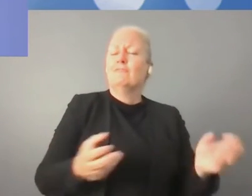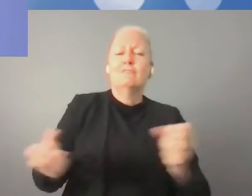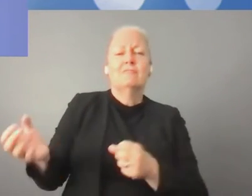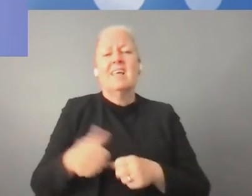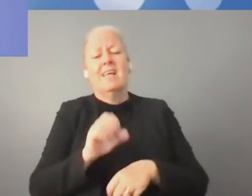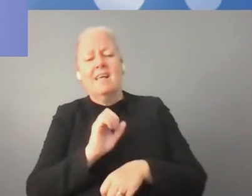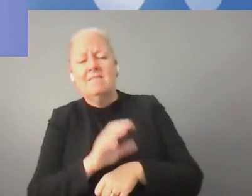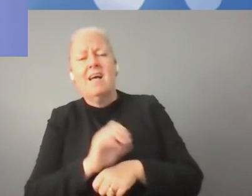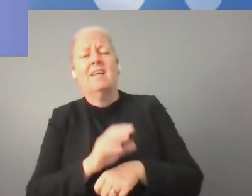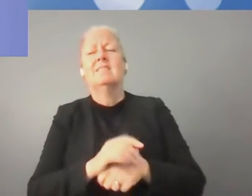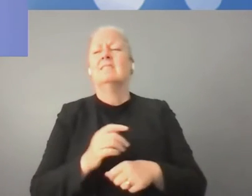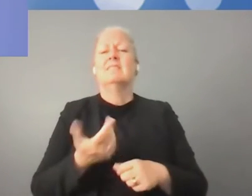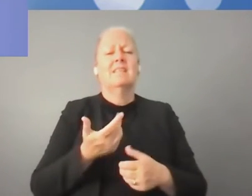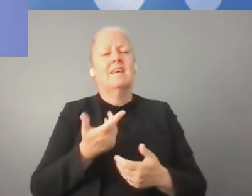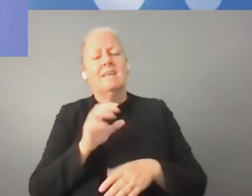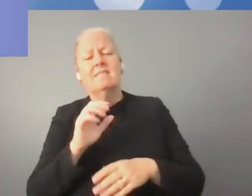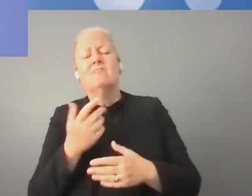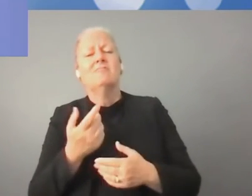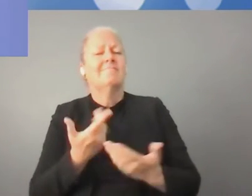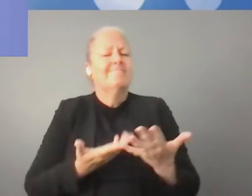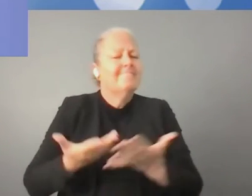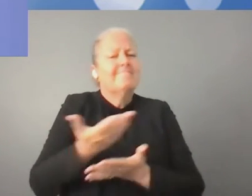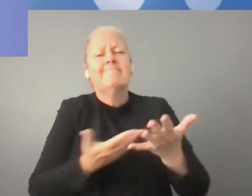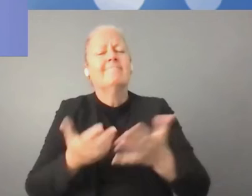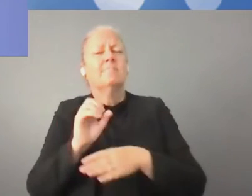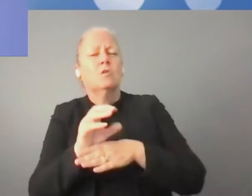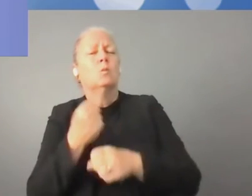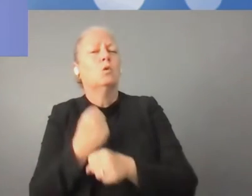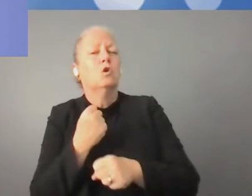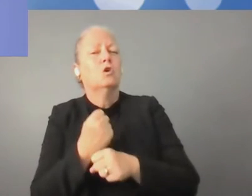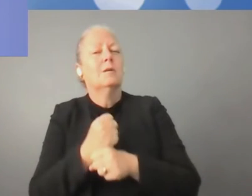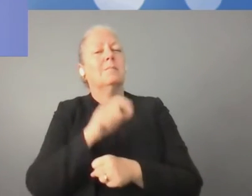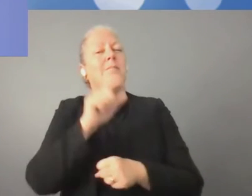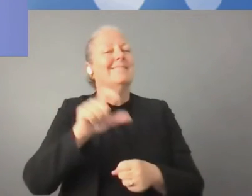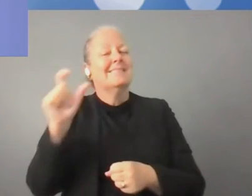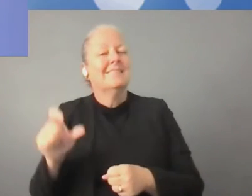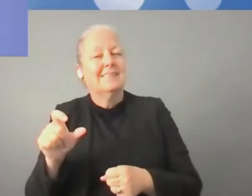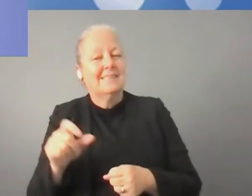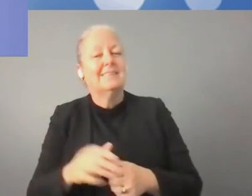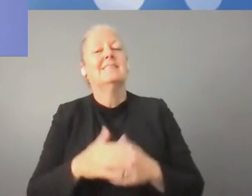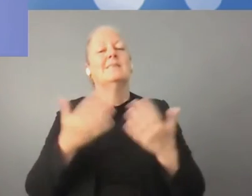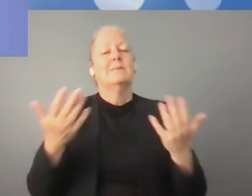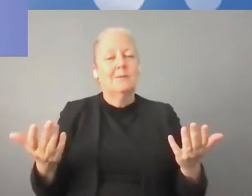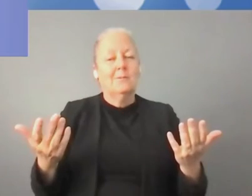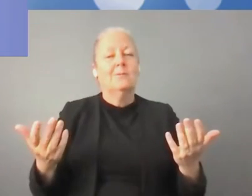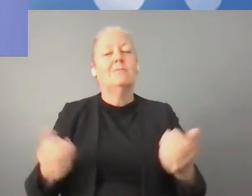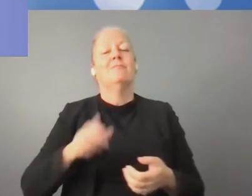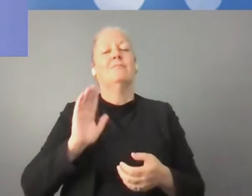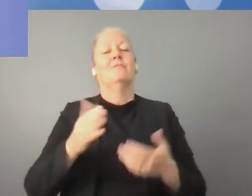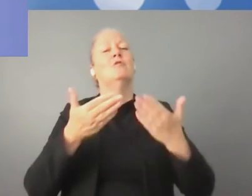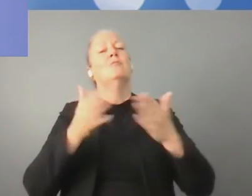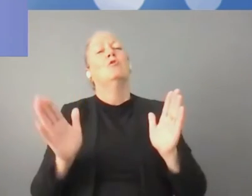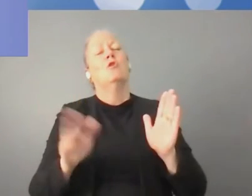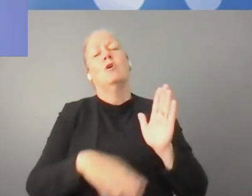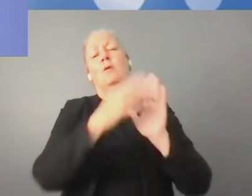изменениям. Поэтому во Франции государственная политика помогает получить консультацию по работе